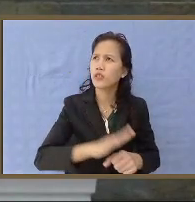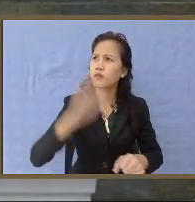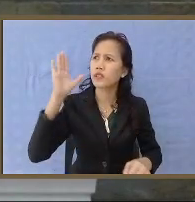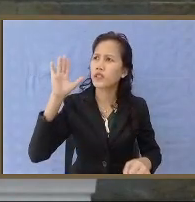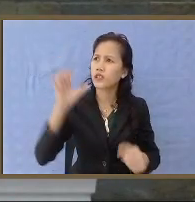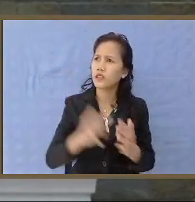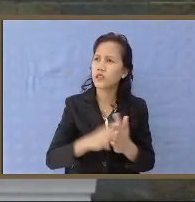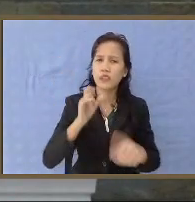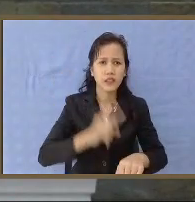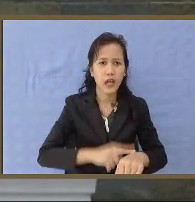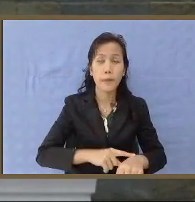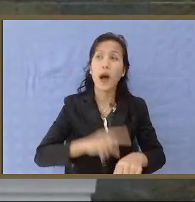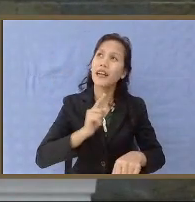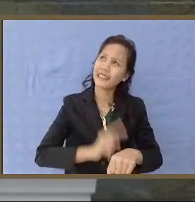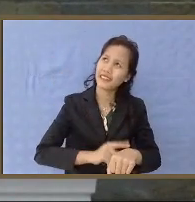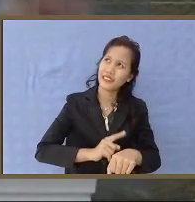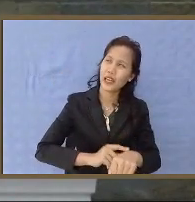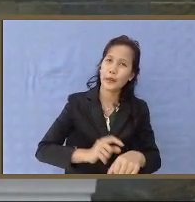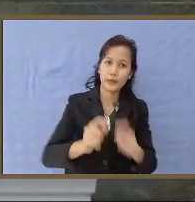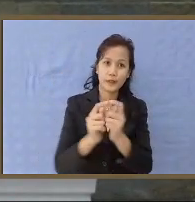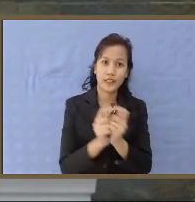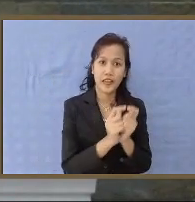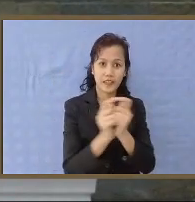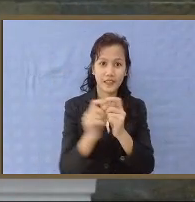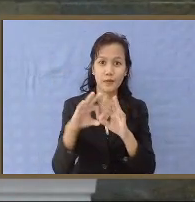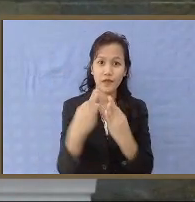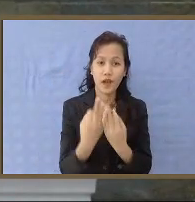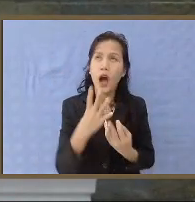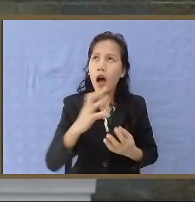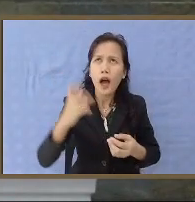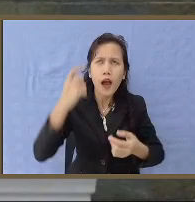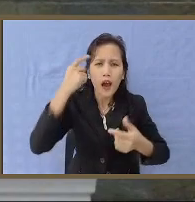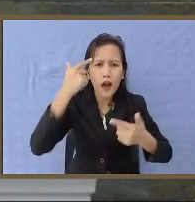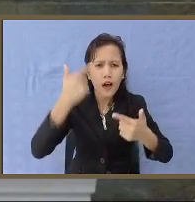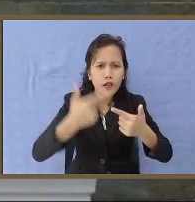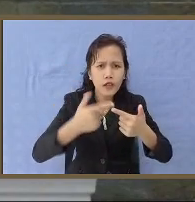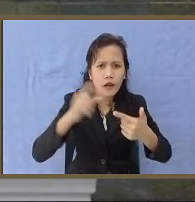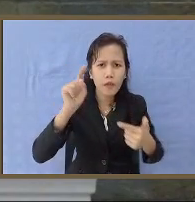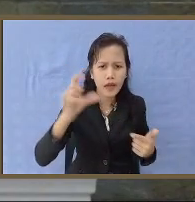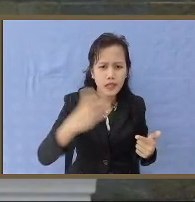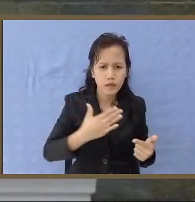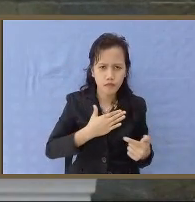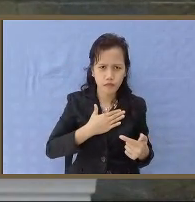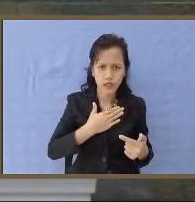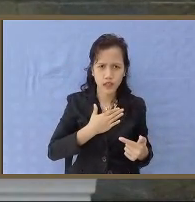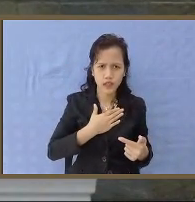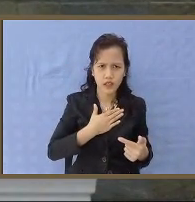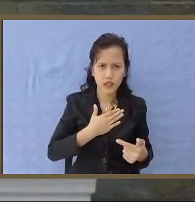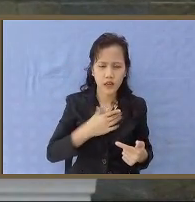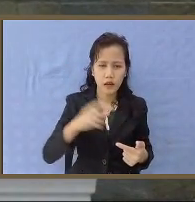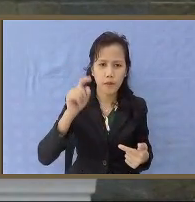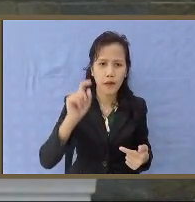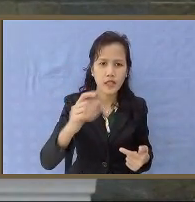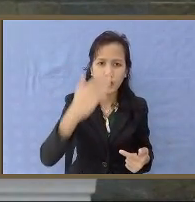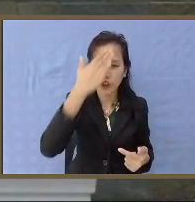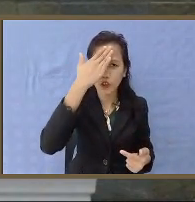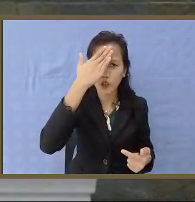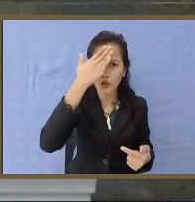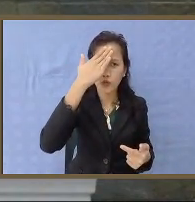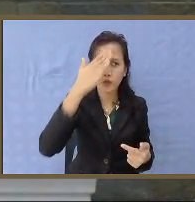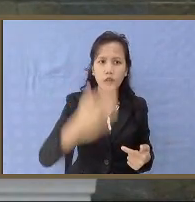ito ay magtitipon-tipon kami. At ang goal ko, dapat ako ay masanay salita ng